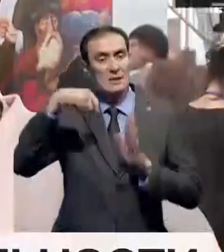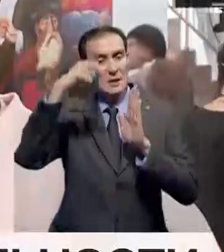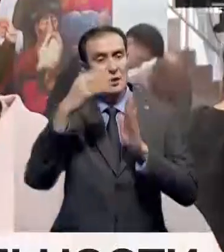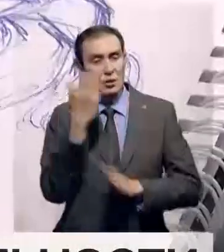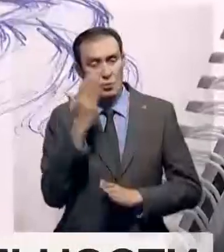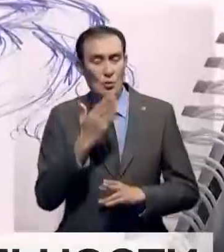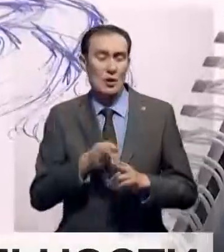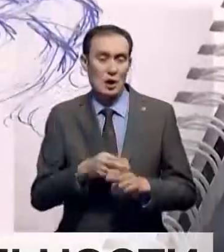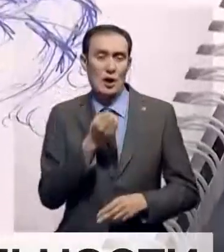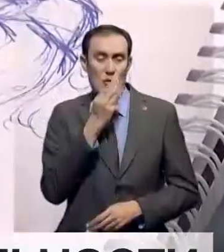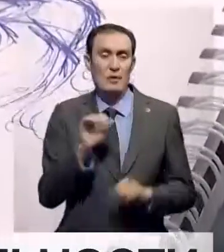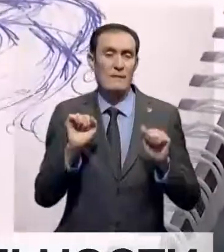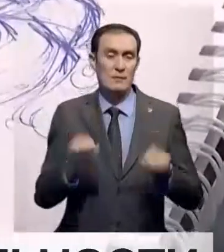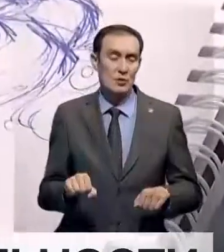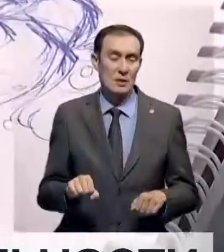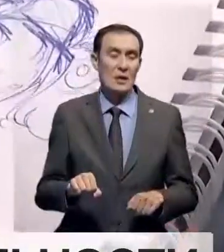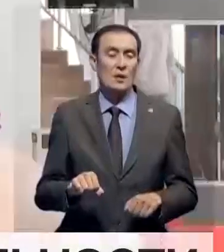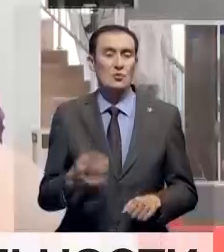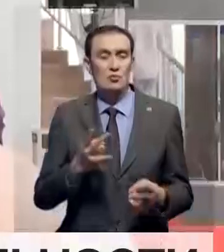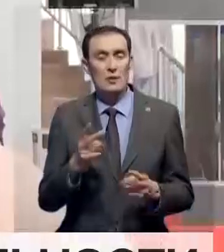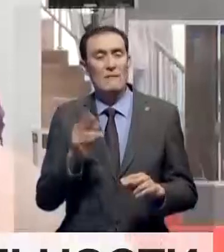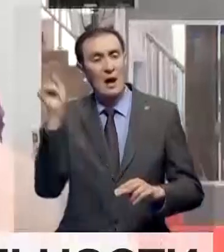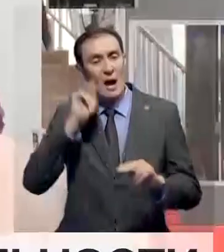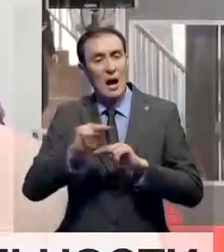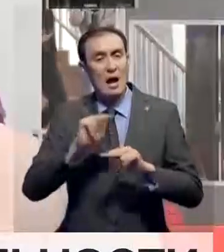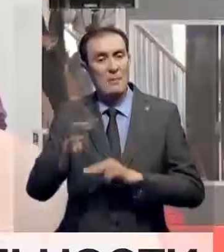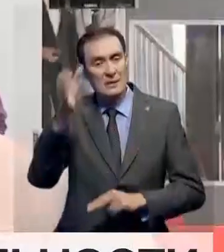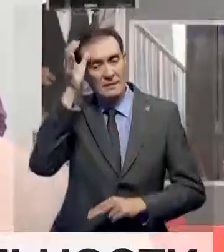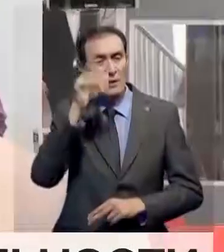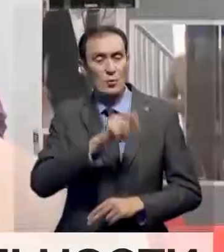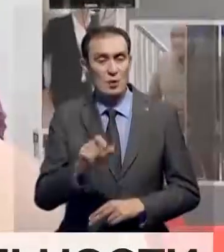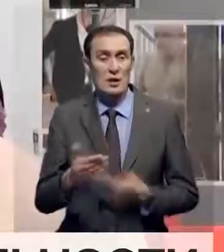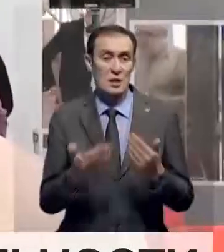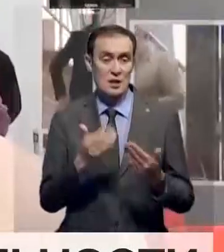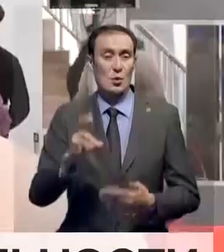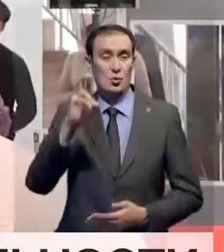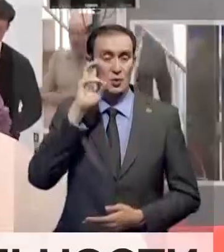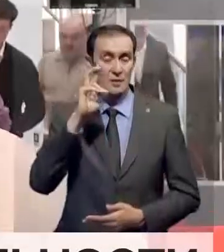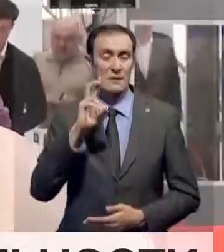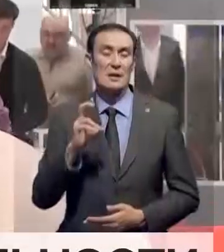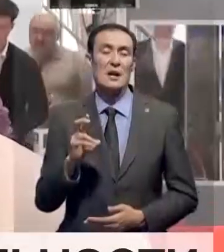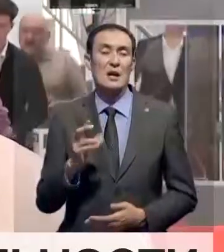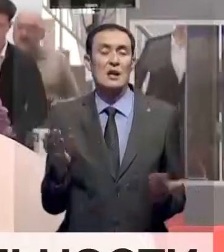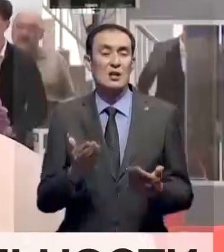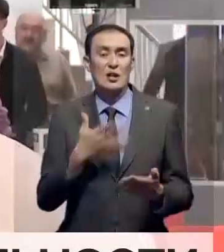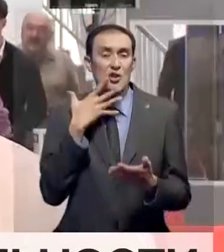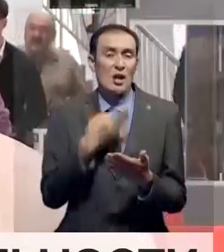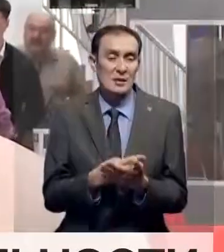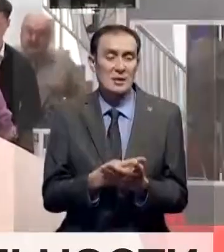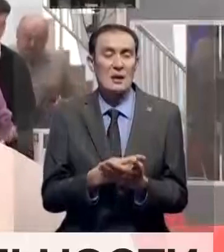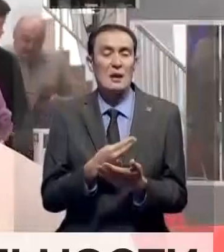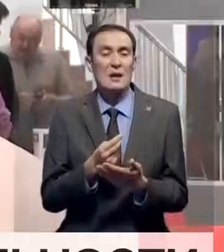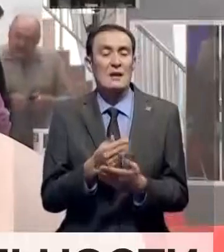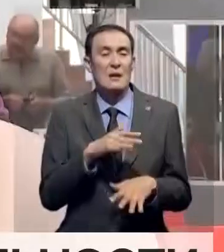способ это делать. Сейчас самое главное – это вкладываться в образование людей. То есть если государство и, допустим, какие-то частные инвесторы